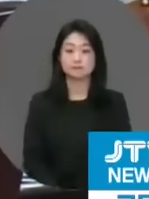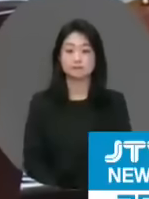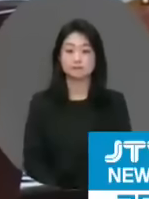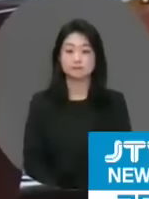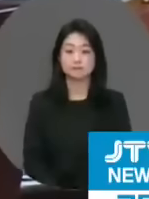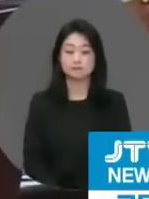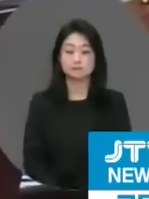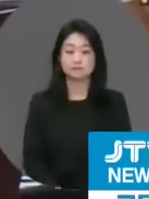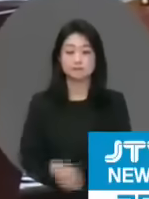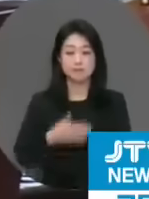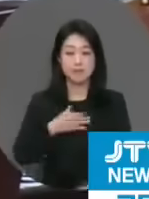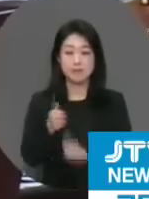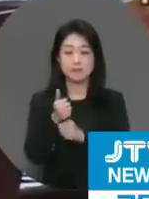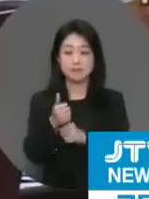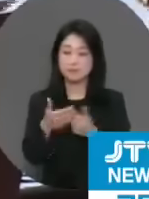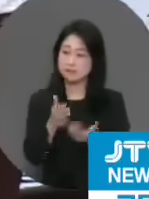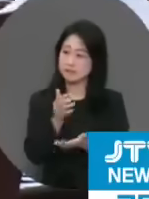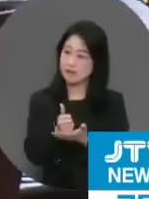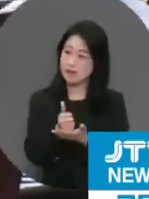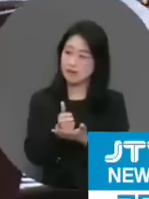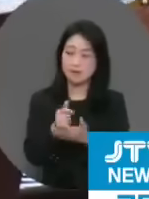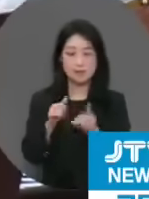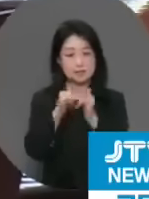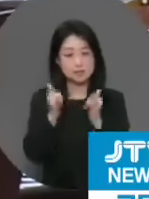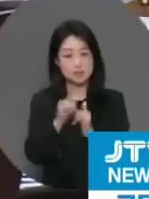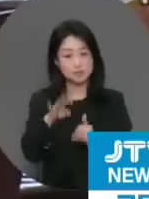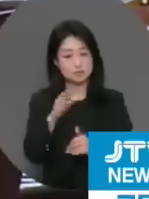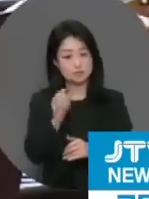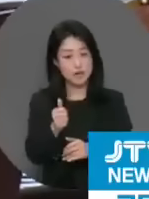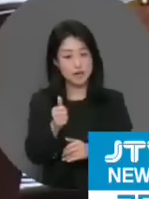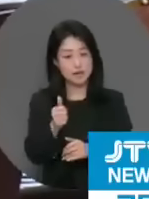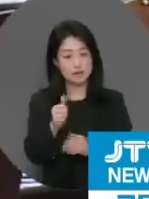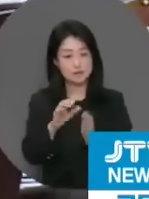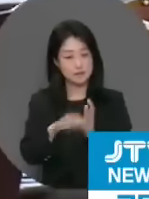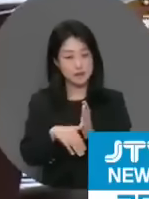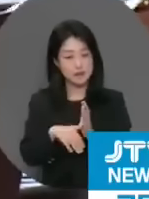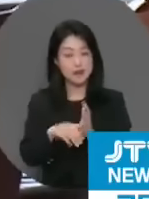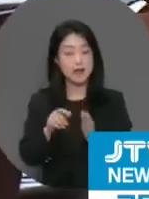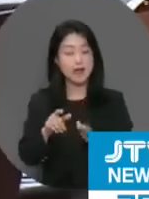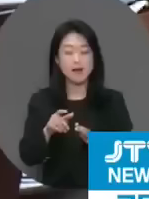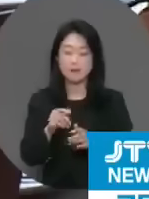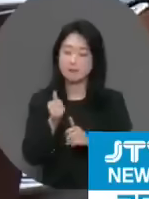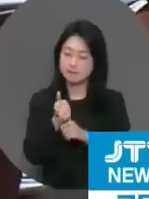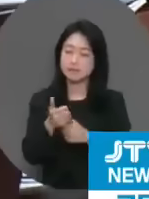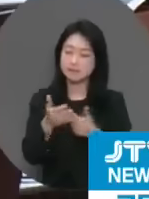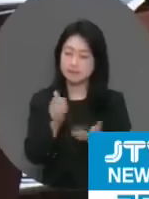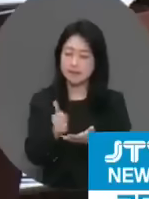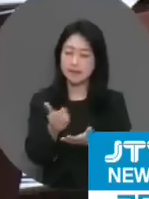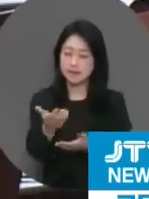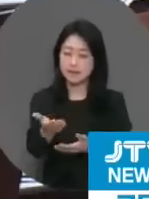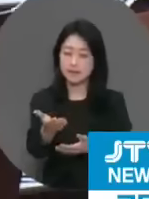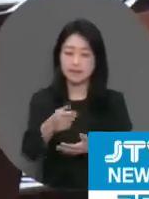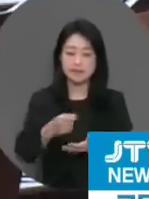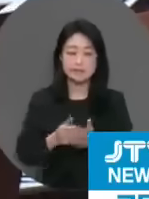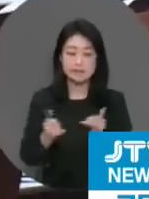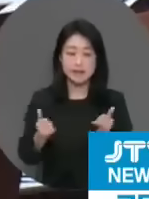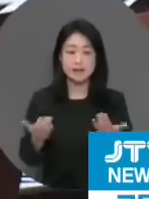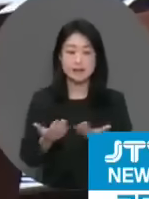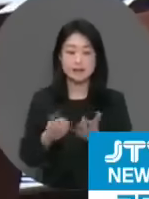제가 비서실장 할 때인지 사회부장 할 때인지 좀 헷갈리는데. 비서실장 하셨죠. 예, 그때 그리고 기자